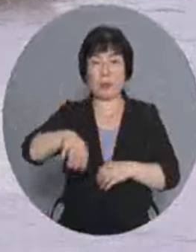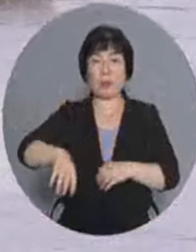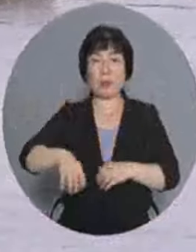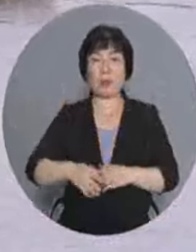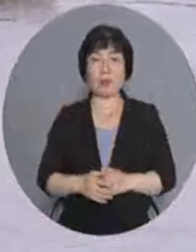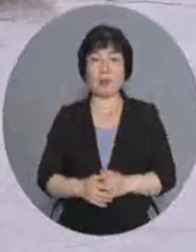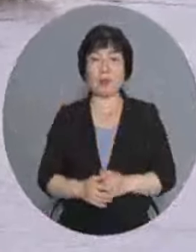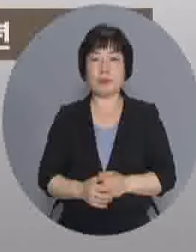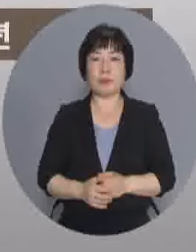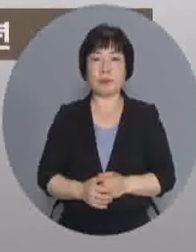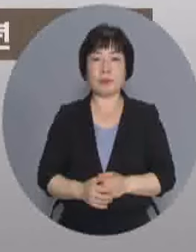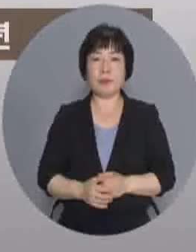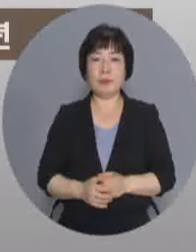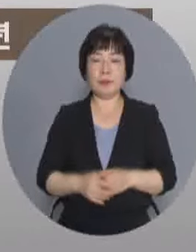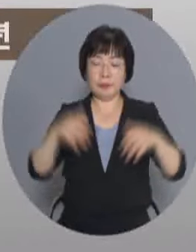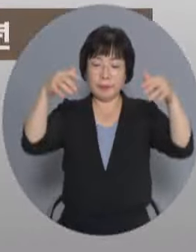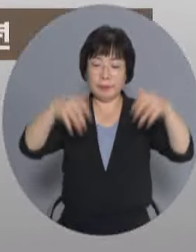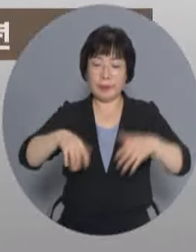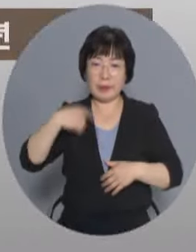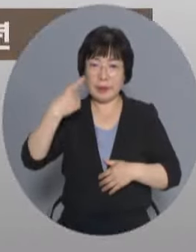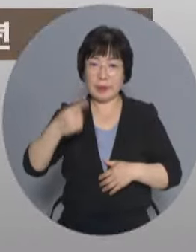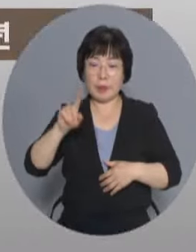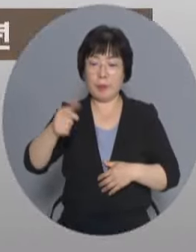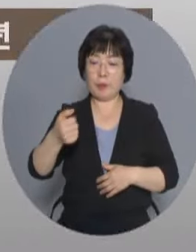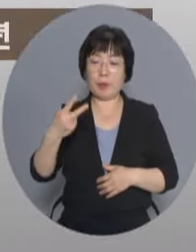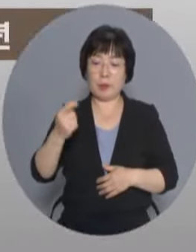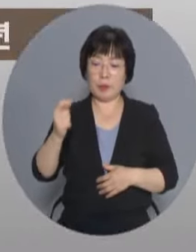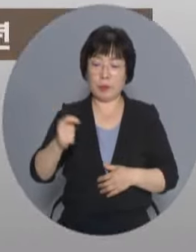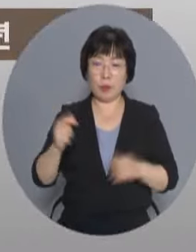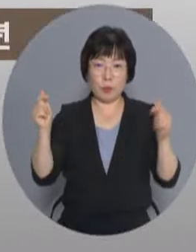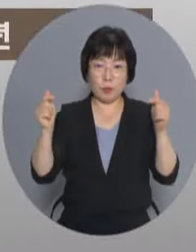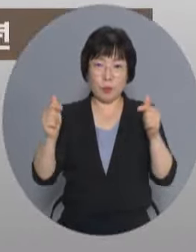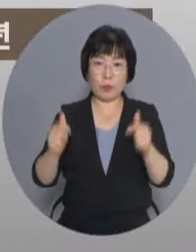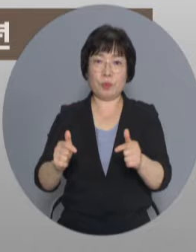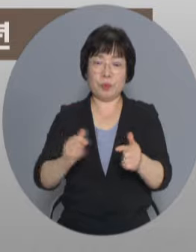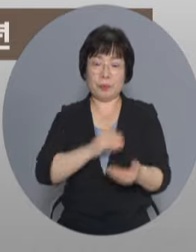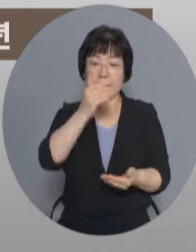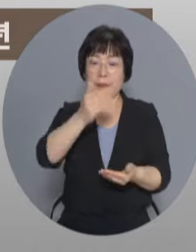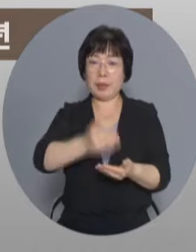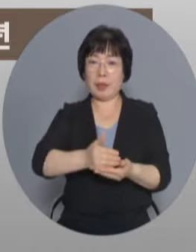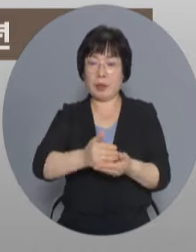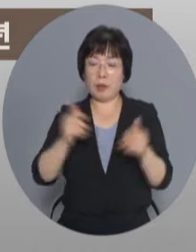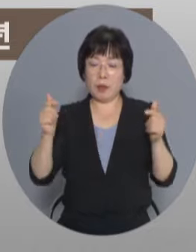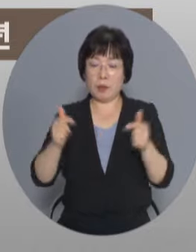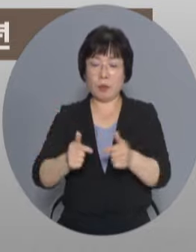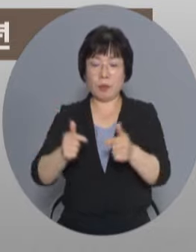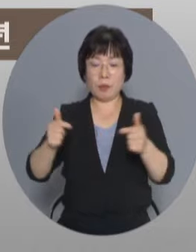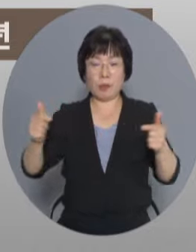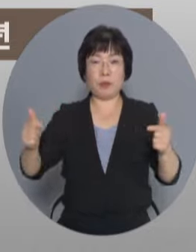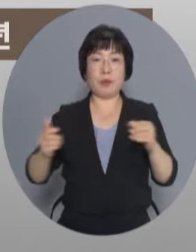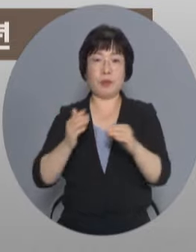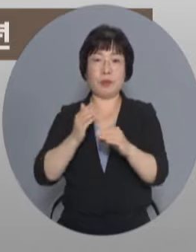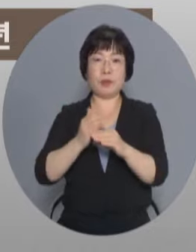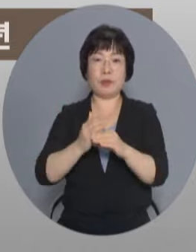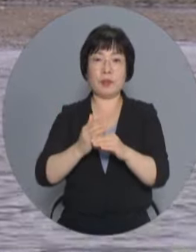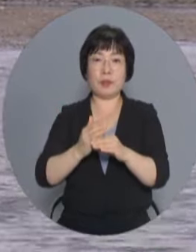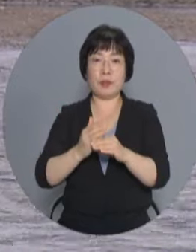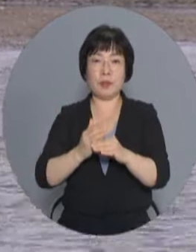훼손된 탓입니다. 홍수 이듬해 152톤까지 급격히 줄어든 생산량은 점차 회복세를 보이고 있긴